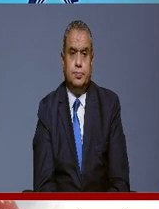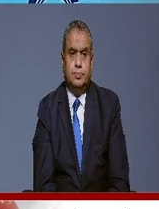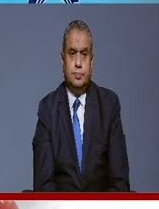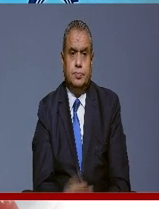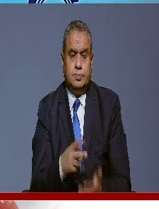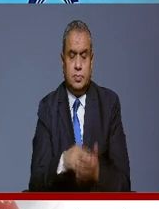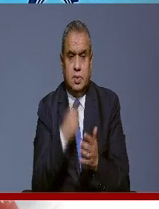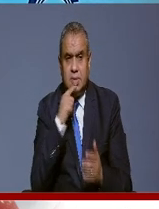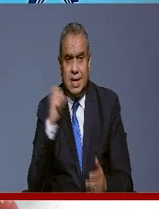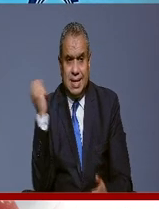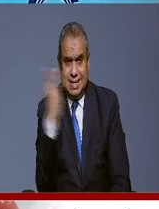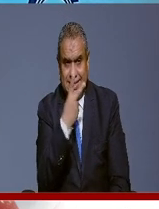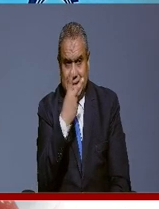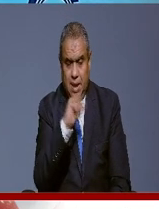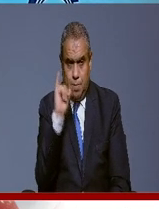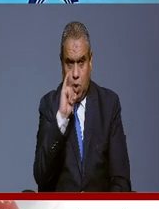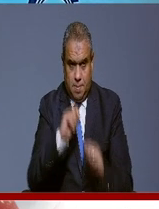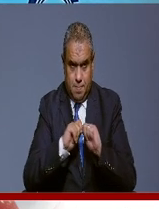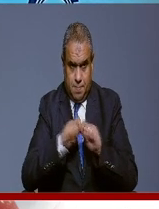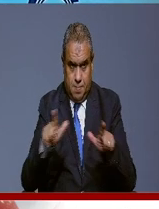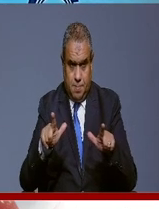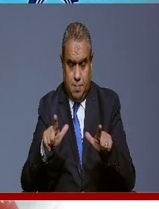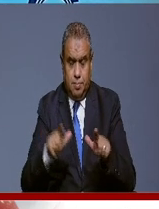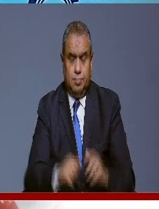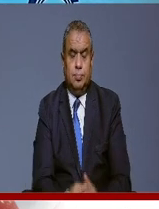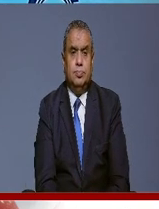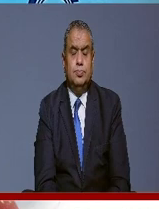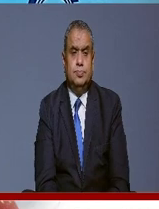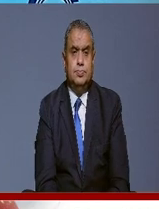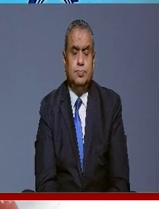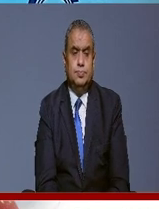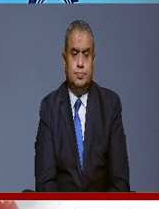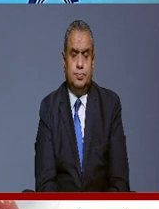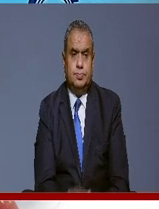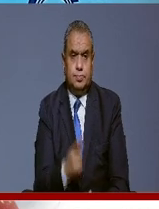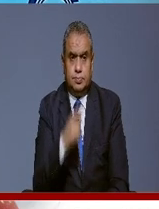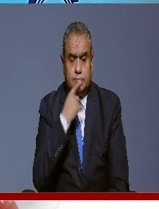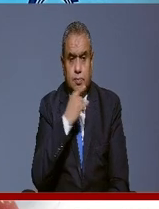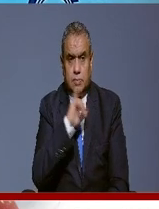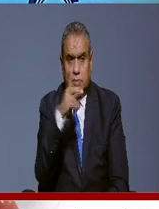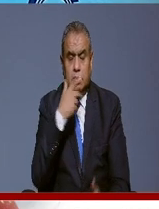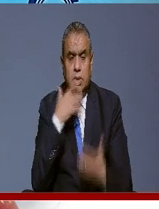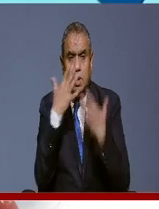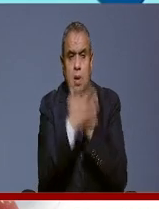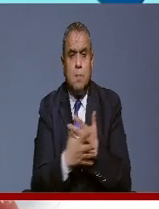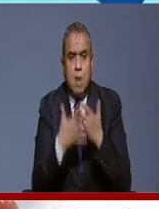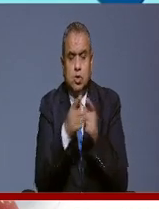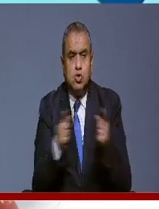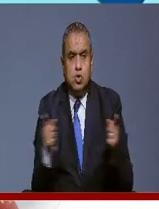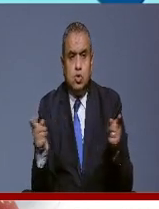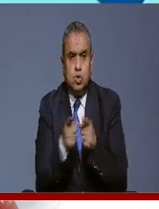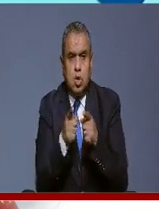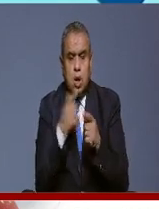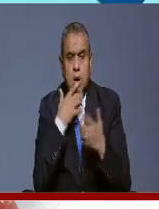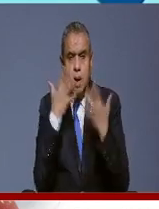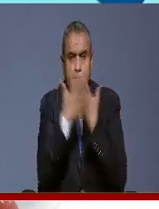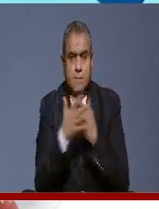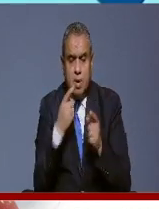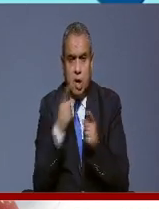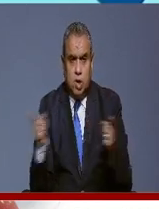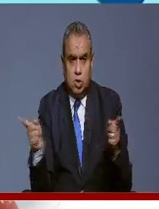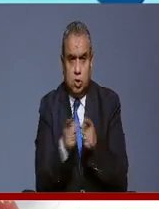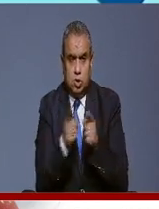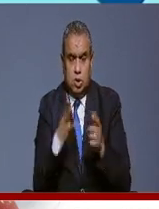النقطة التانية حضرتك، في دايما بنبص للمشروعات الصغيرة، المشروعات الصغيرة لازم